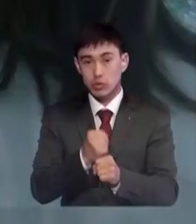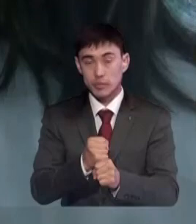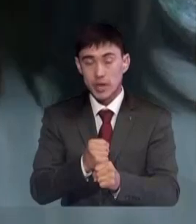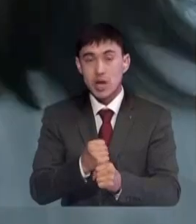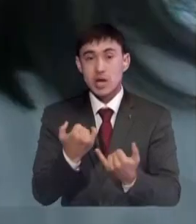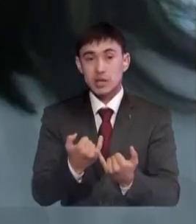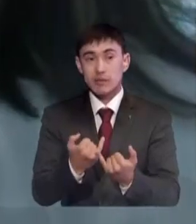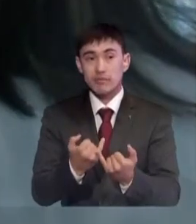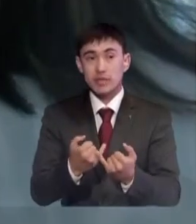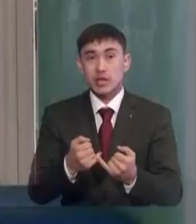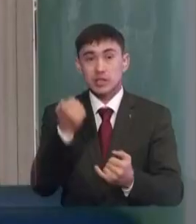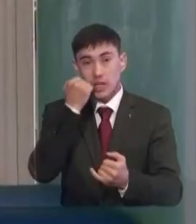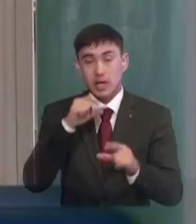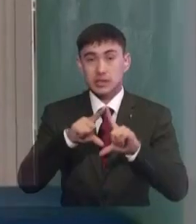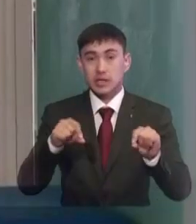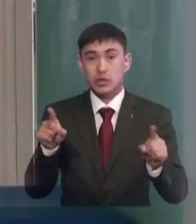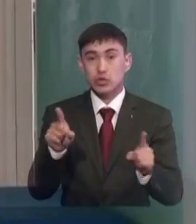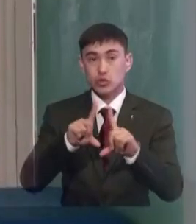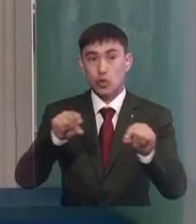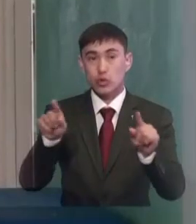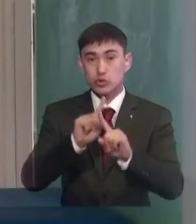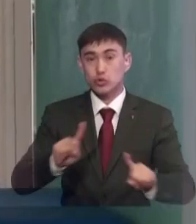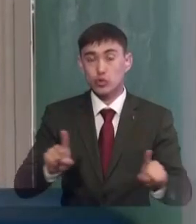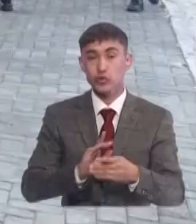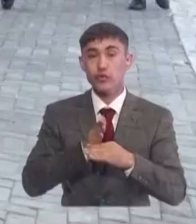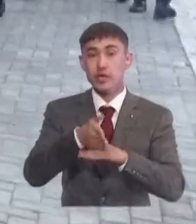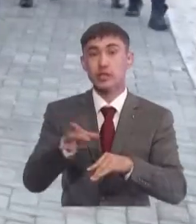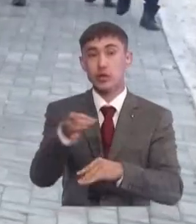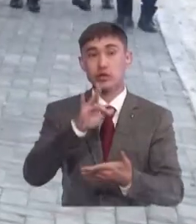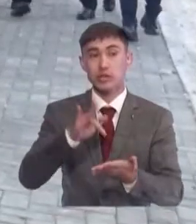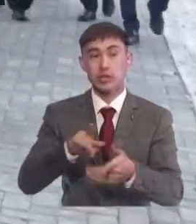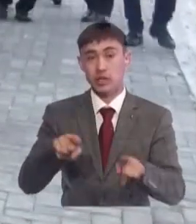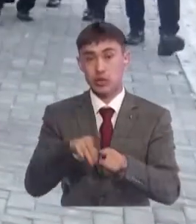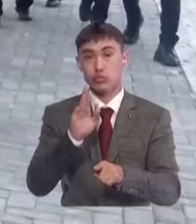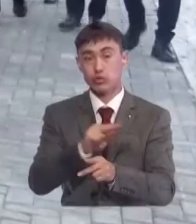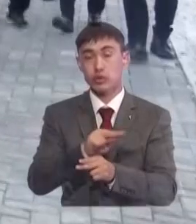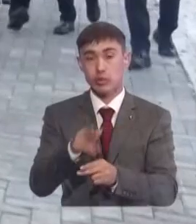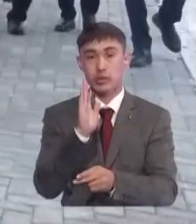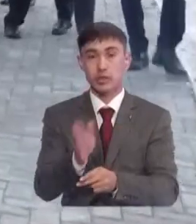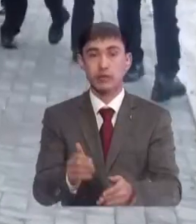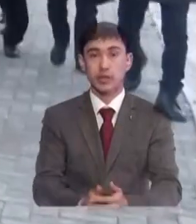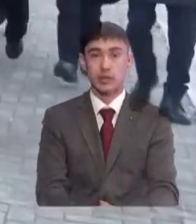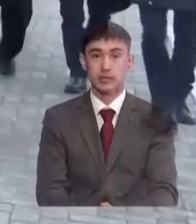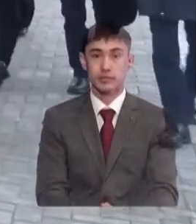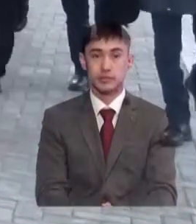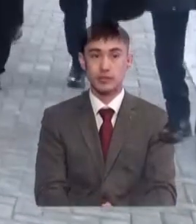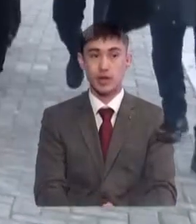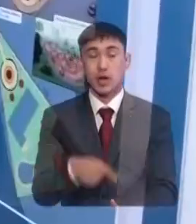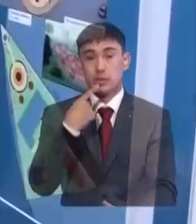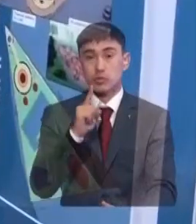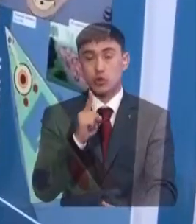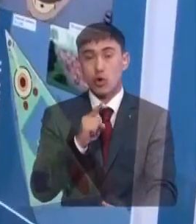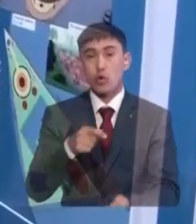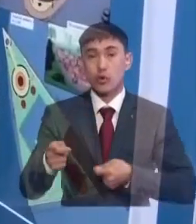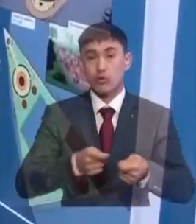Кроме этого, ветхое здание школы искусств у въезда в районный центр в этом году также будет капитально отремонтировано. Стоит отметить,